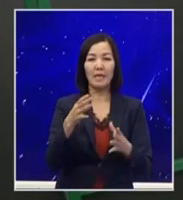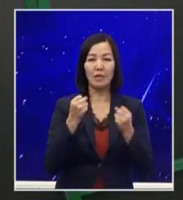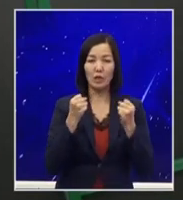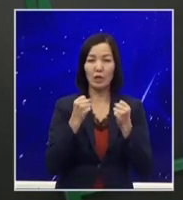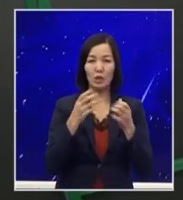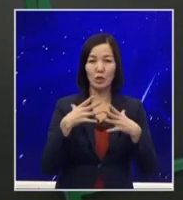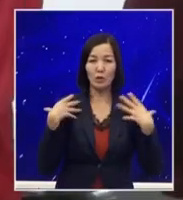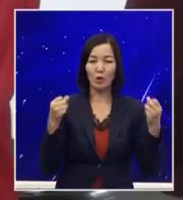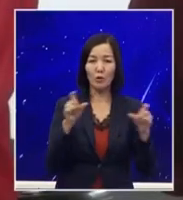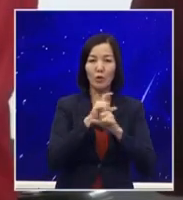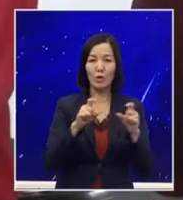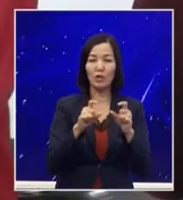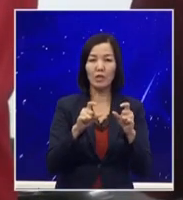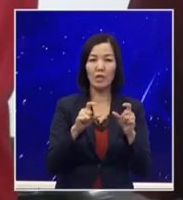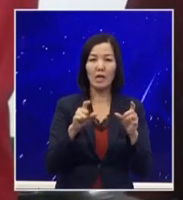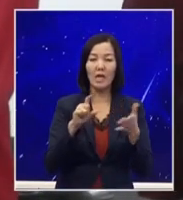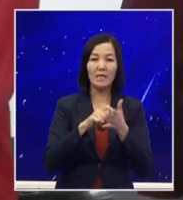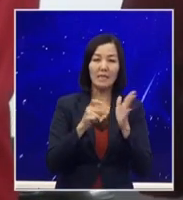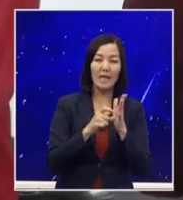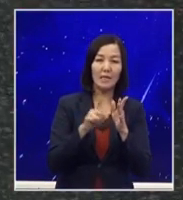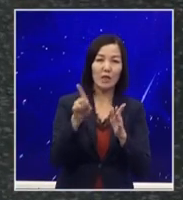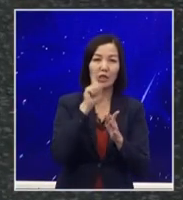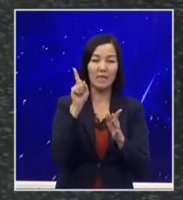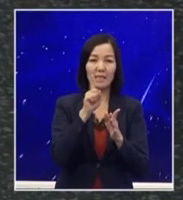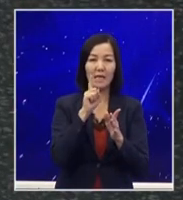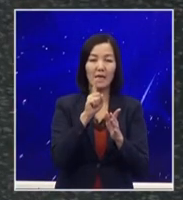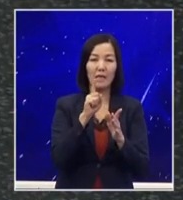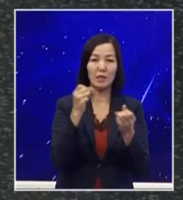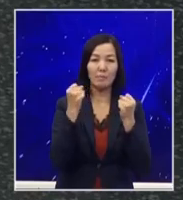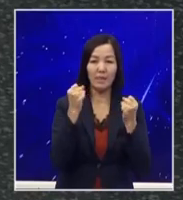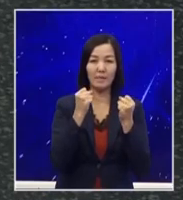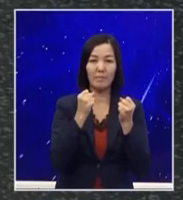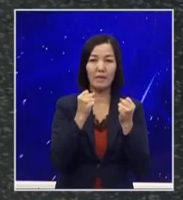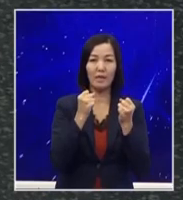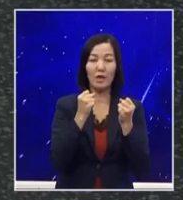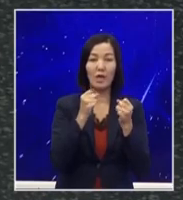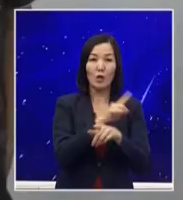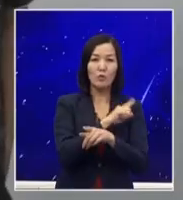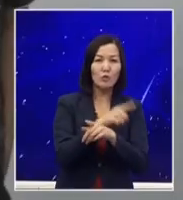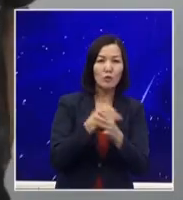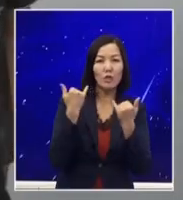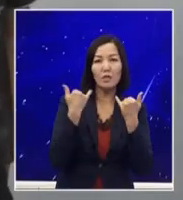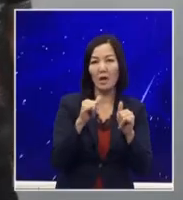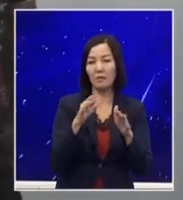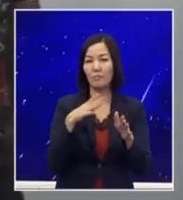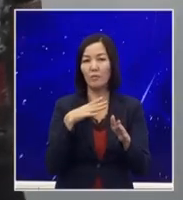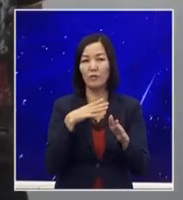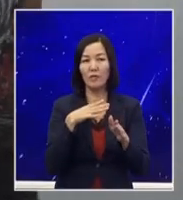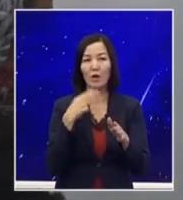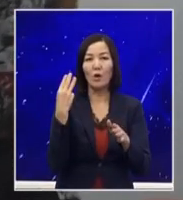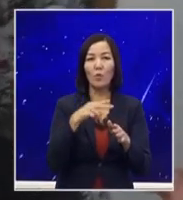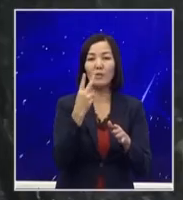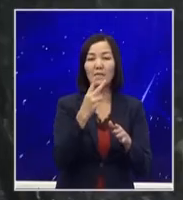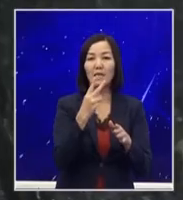сауықтыру кешенінің жаттығу залына жиналған жастар Әбдуәли Тастановтың қара күшіне таң тамаша болысты, таңдай қағысты. 32